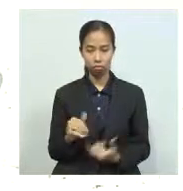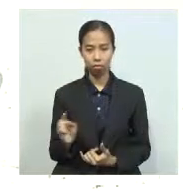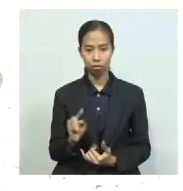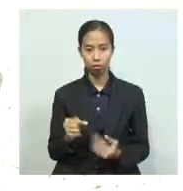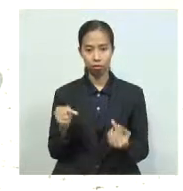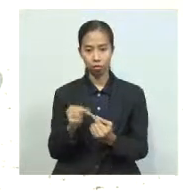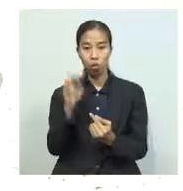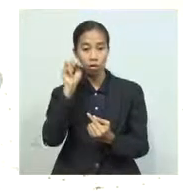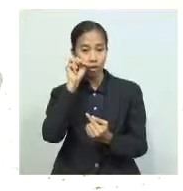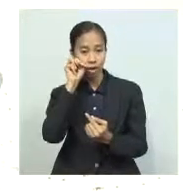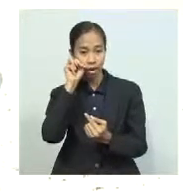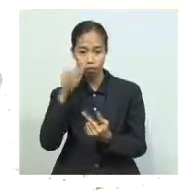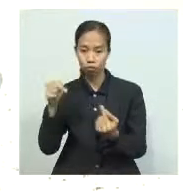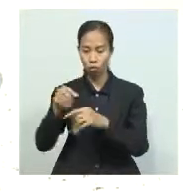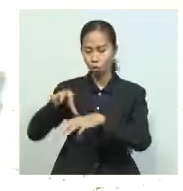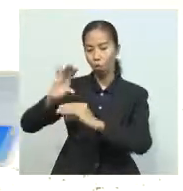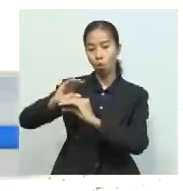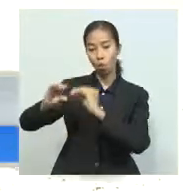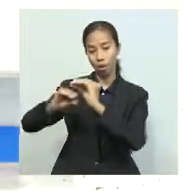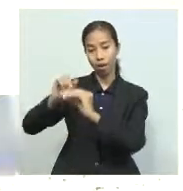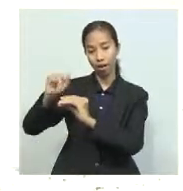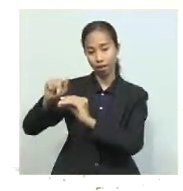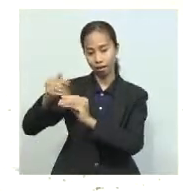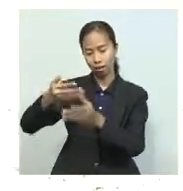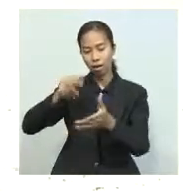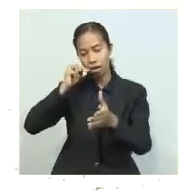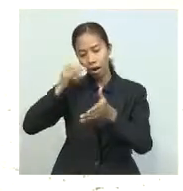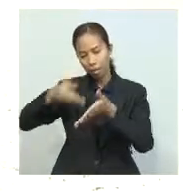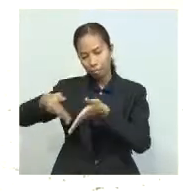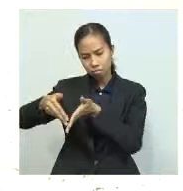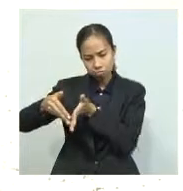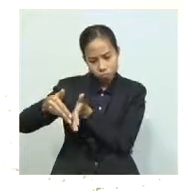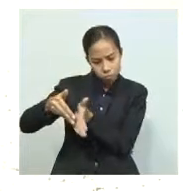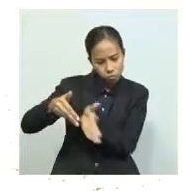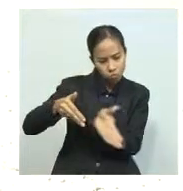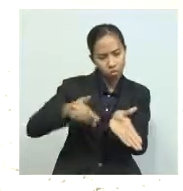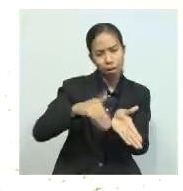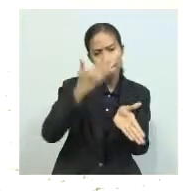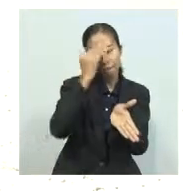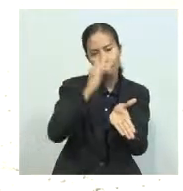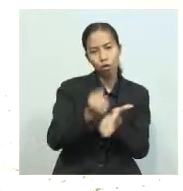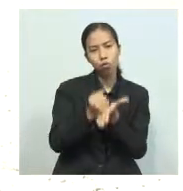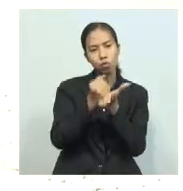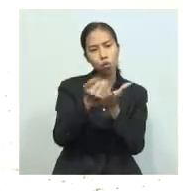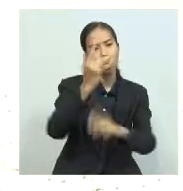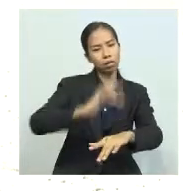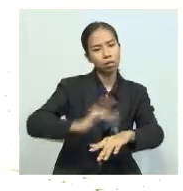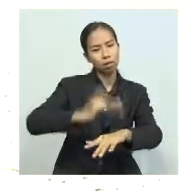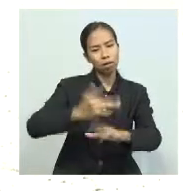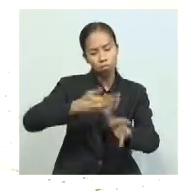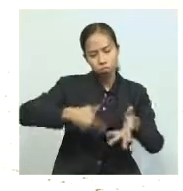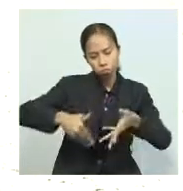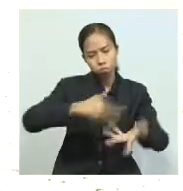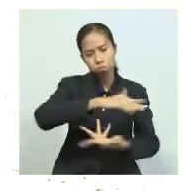ผันน้ำจากโครงการยมน่านนะครับมาผ่านแม่น้ำยมเพื่อใช้รักษาระบบนิเวศนะครับในขณะที่ทหารเอง